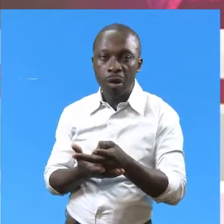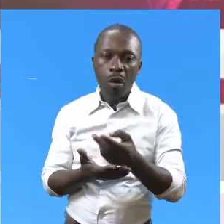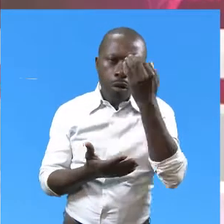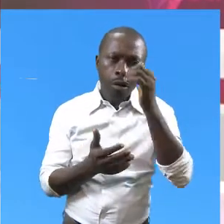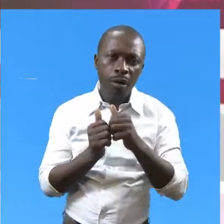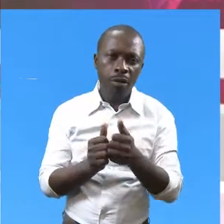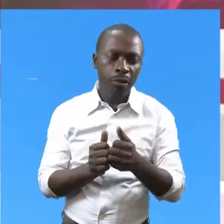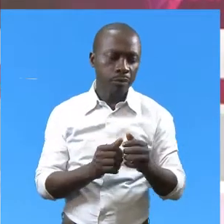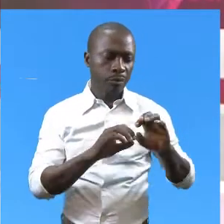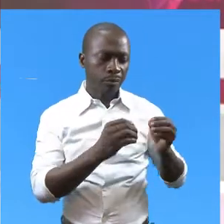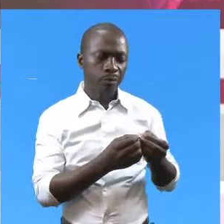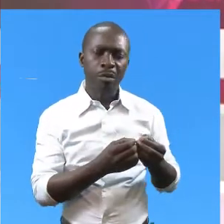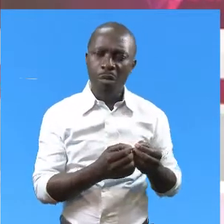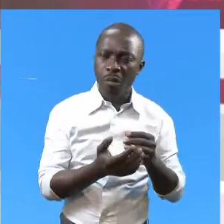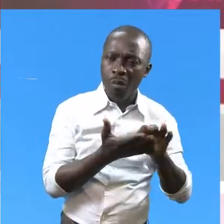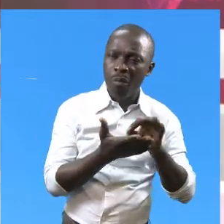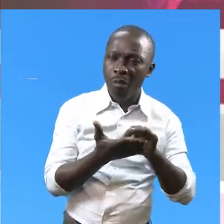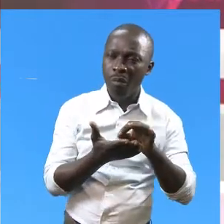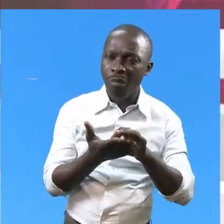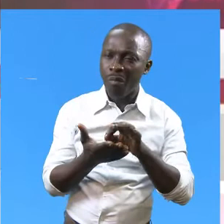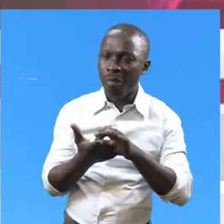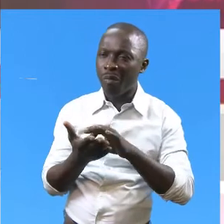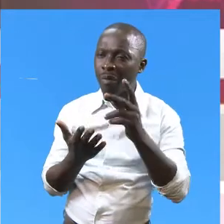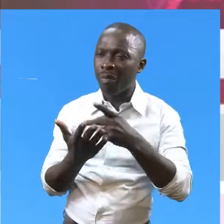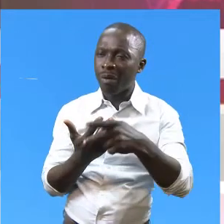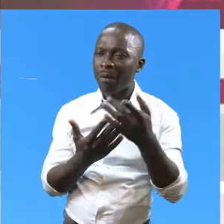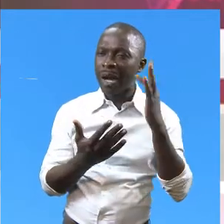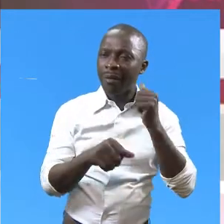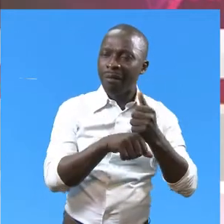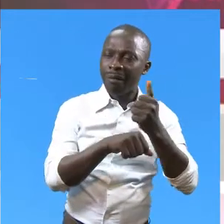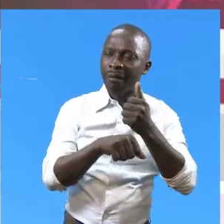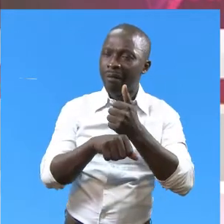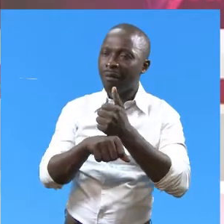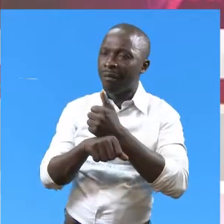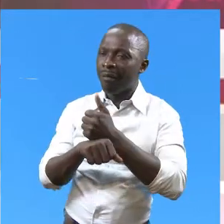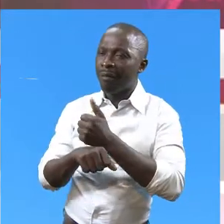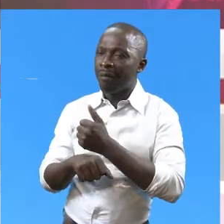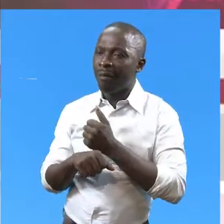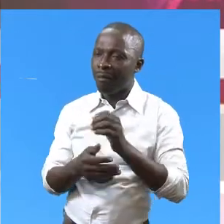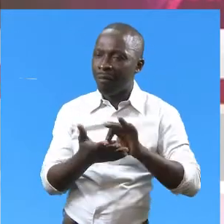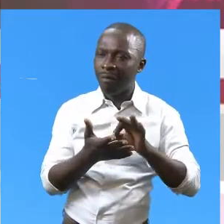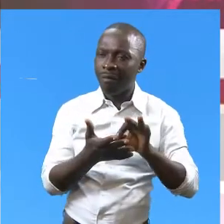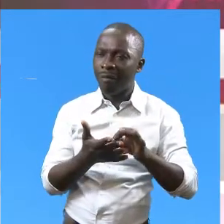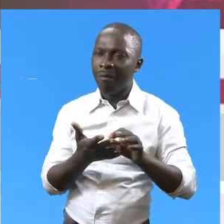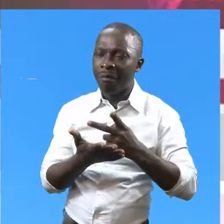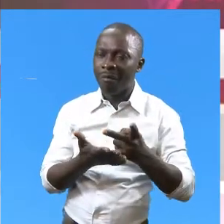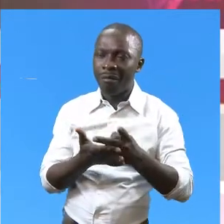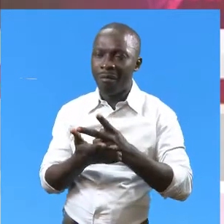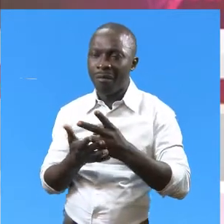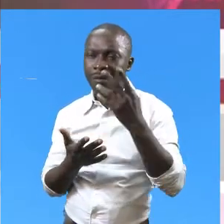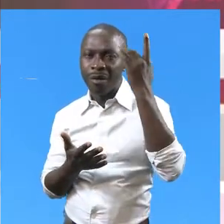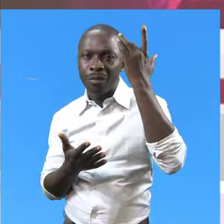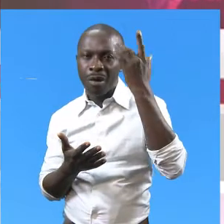guide d'évaluation du potentiel d'emploi des projets et programmes d'investissement public. L'exécution de